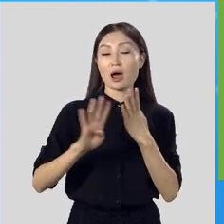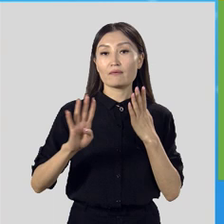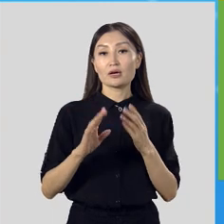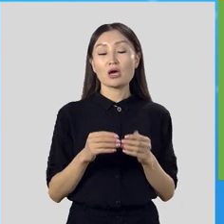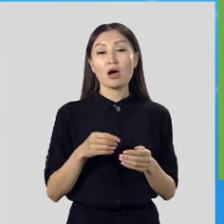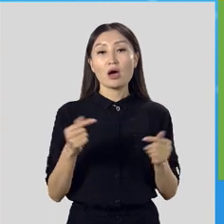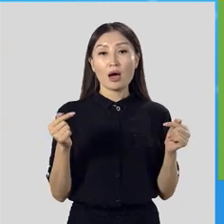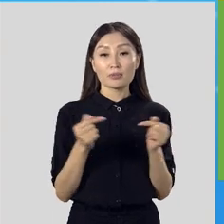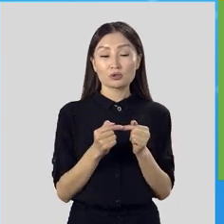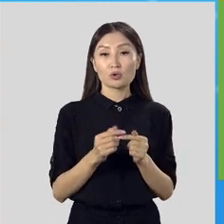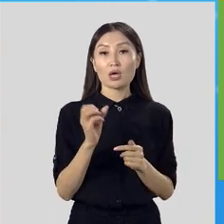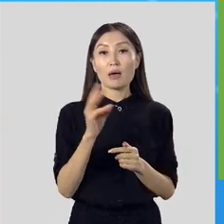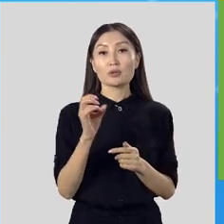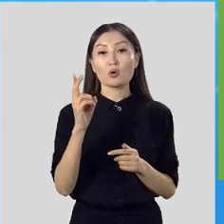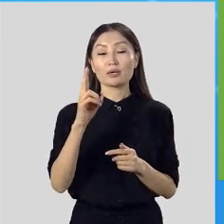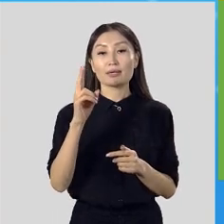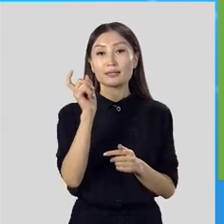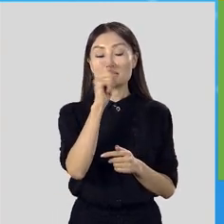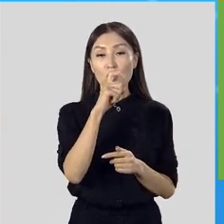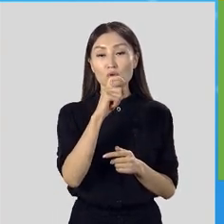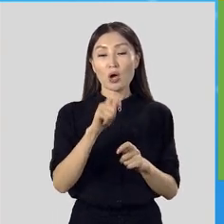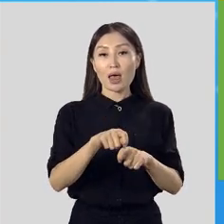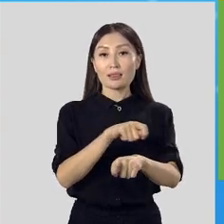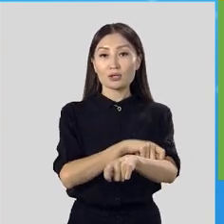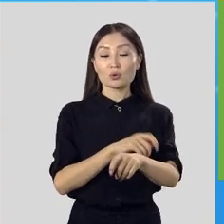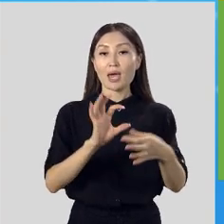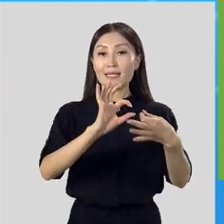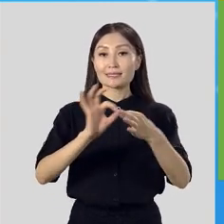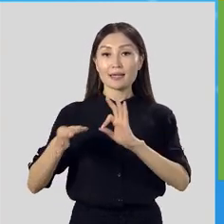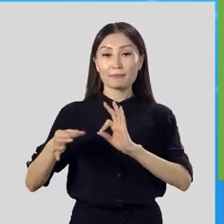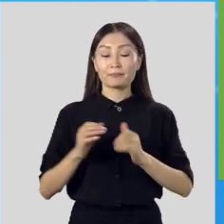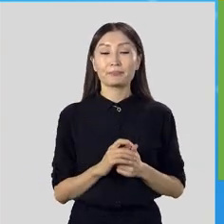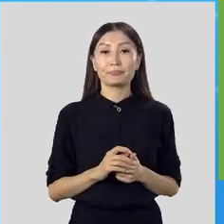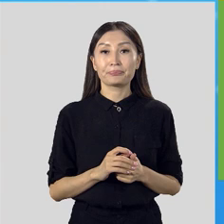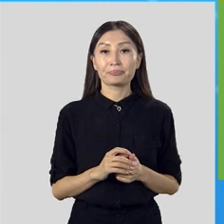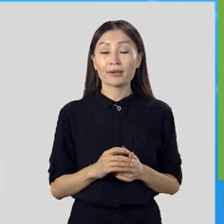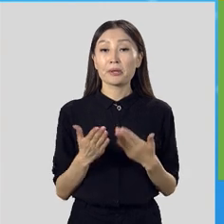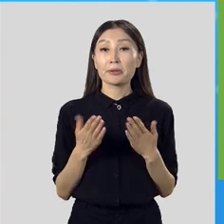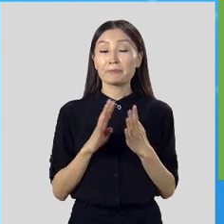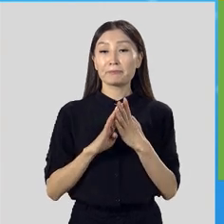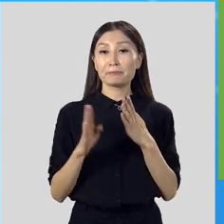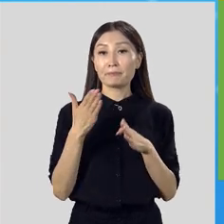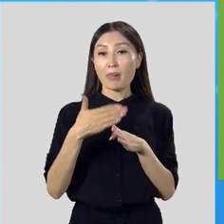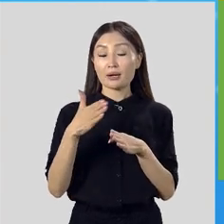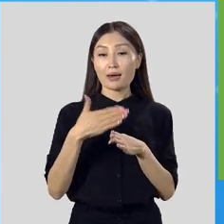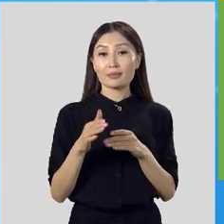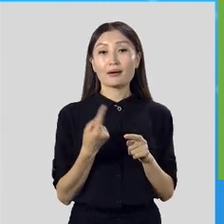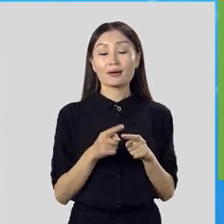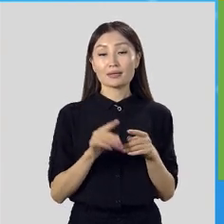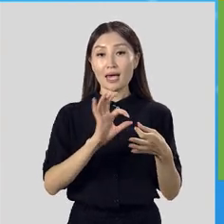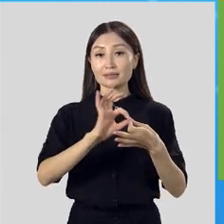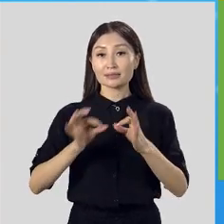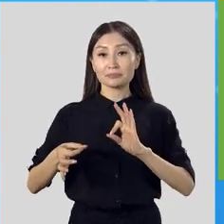определенные аминокислоты в длинную полимерную цепь белка. Порядок аминокислот в этой